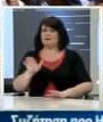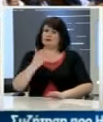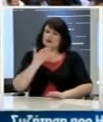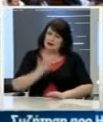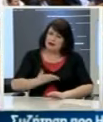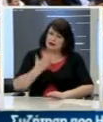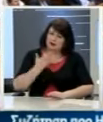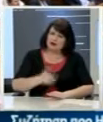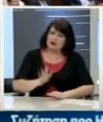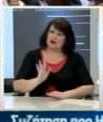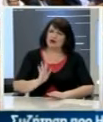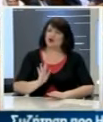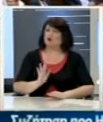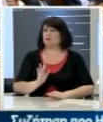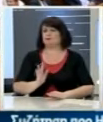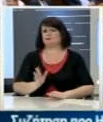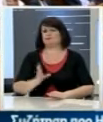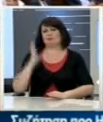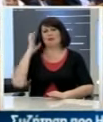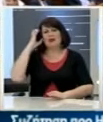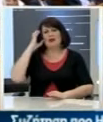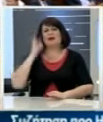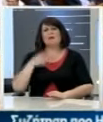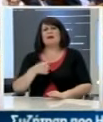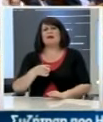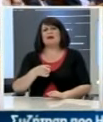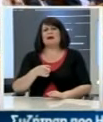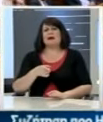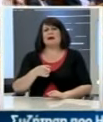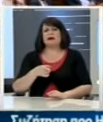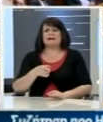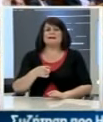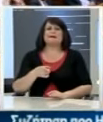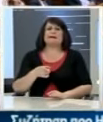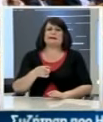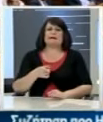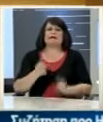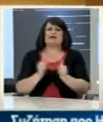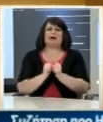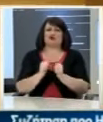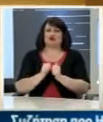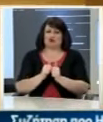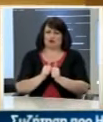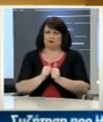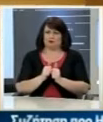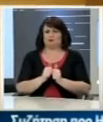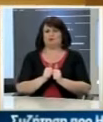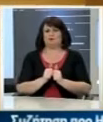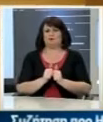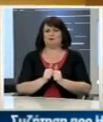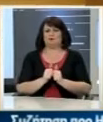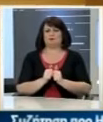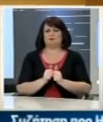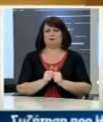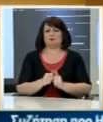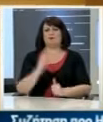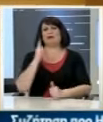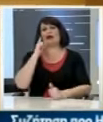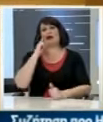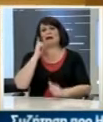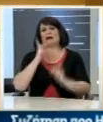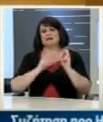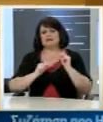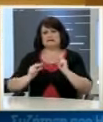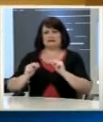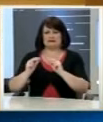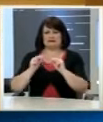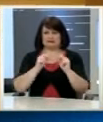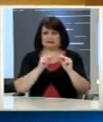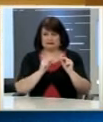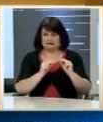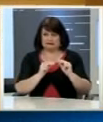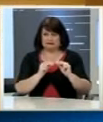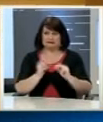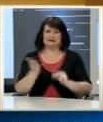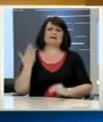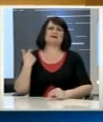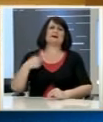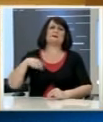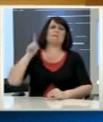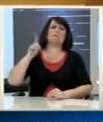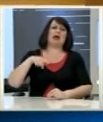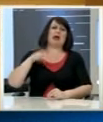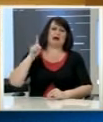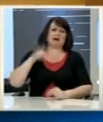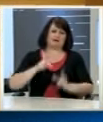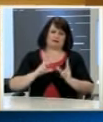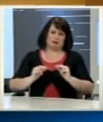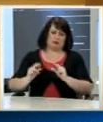κλείνω μου θύμησε ένας φίλος με αφορμή μία συζήτηση που έκανα πριν από κάποιες μέρες